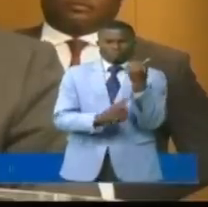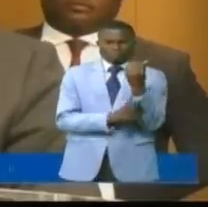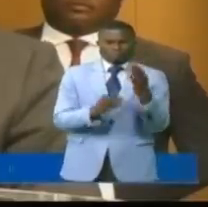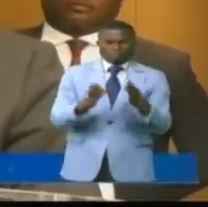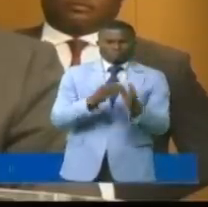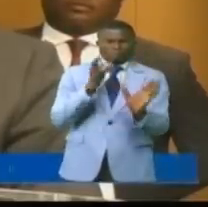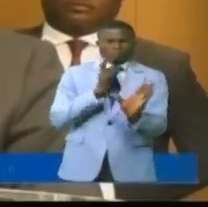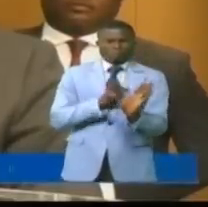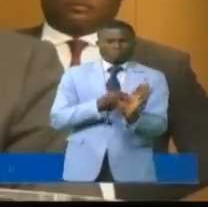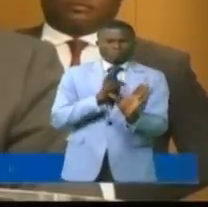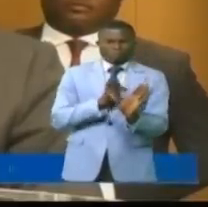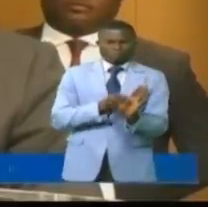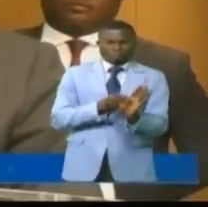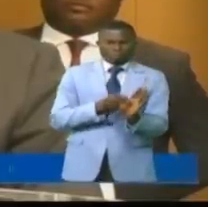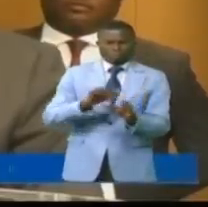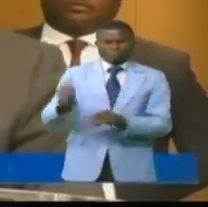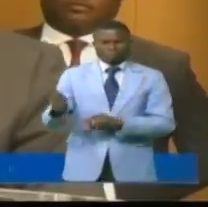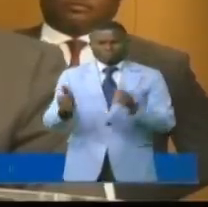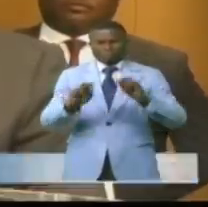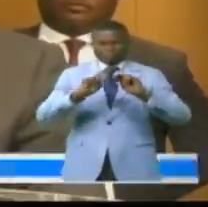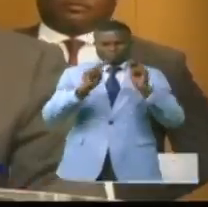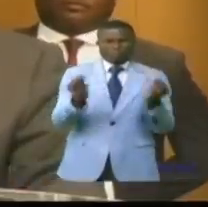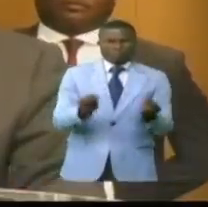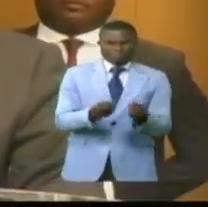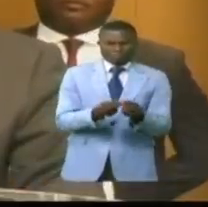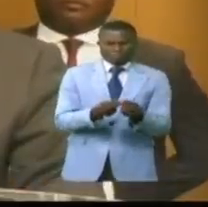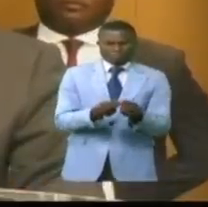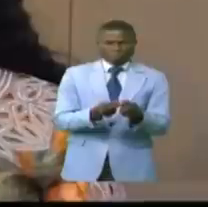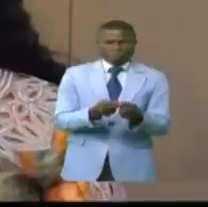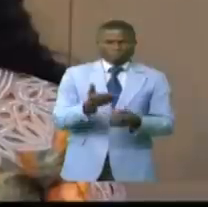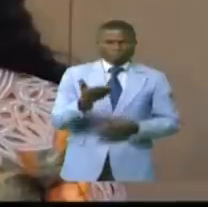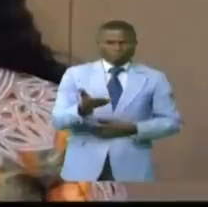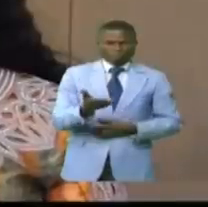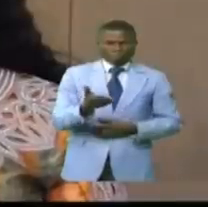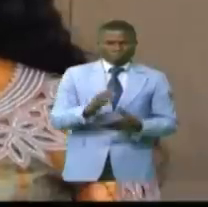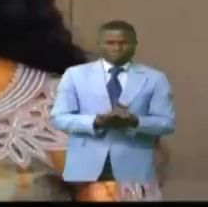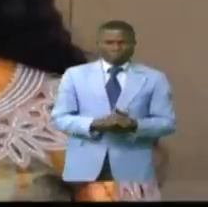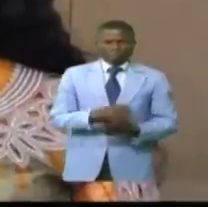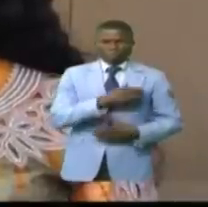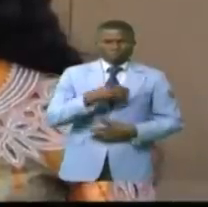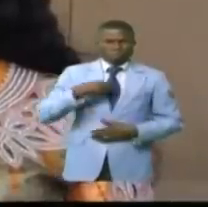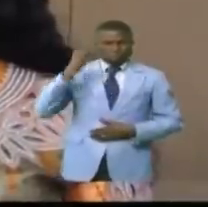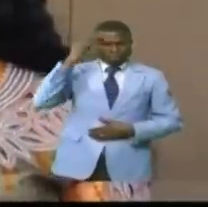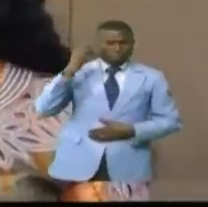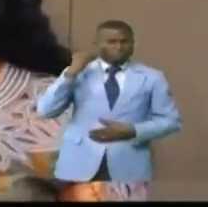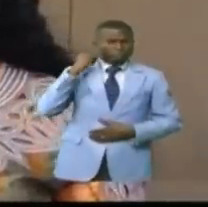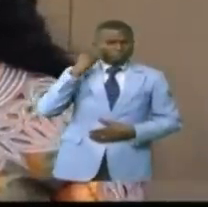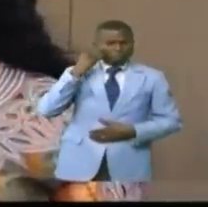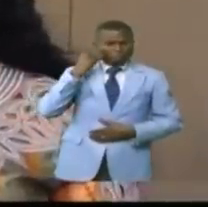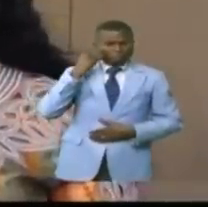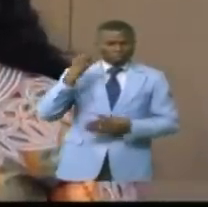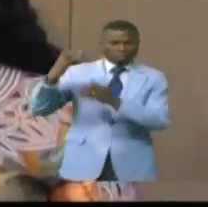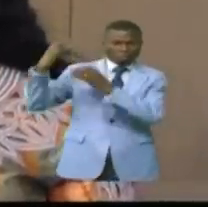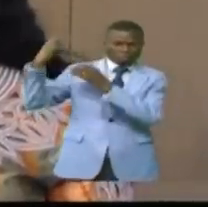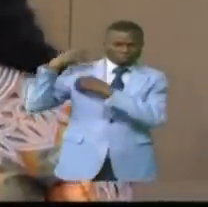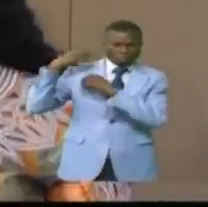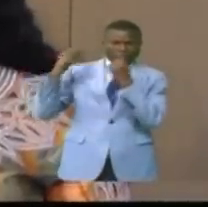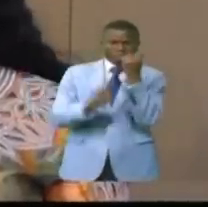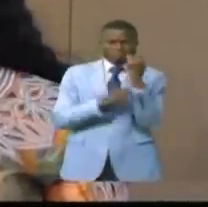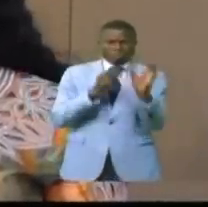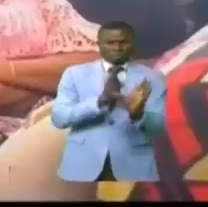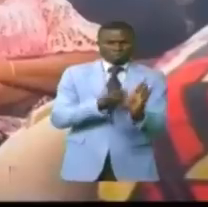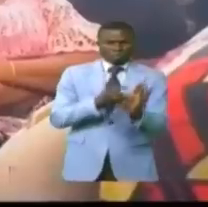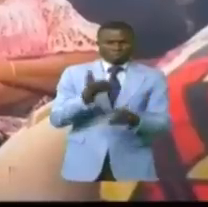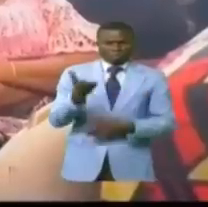avec handicap et autres catégories vulnérables. Irène Sambo, ministre déléguée en charge des personnes vivant avec